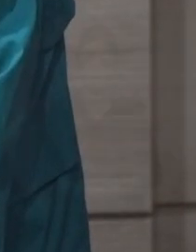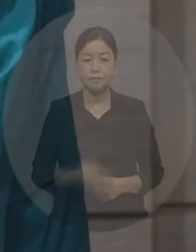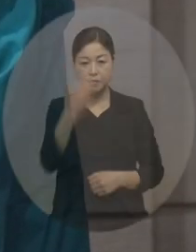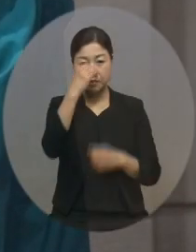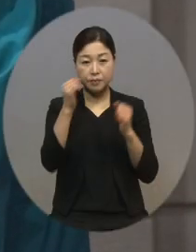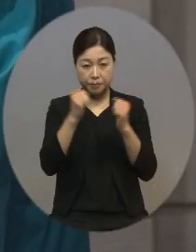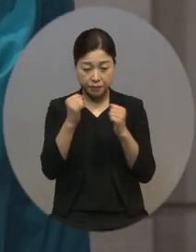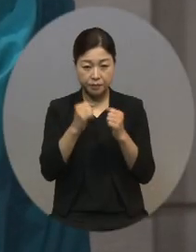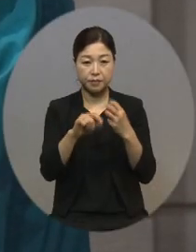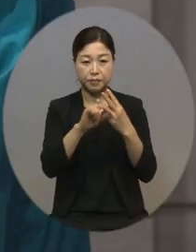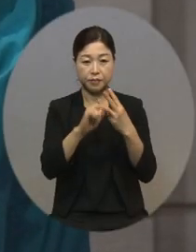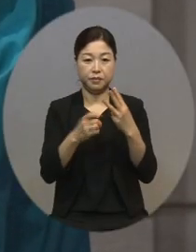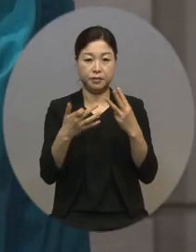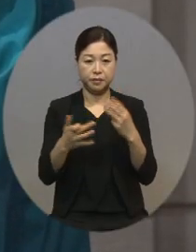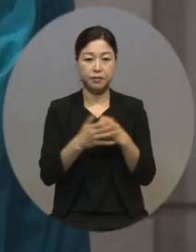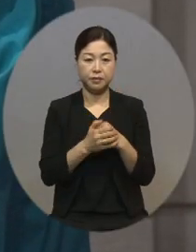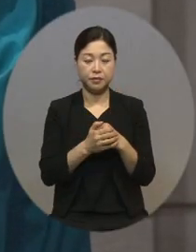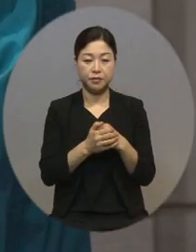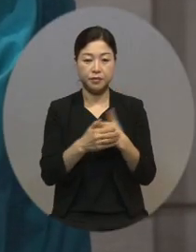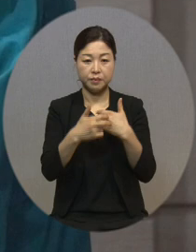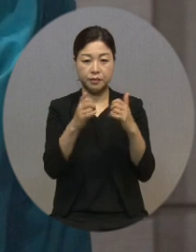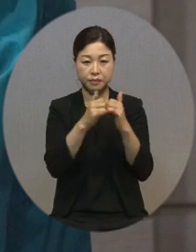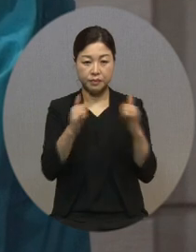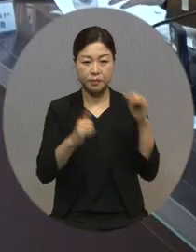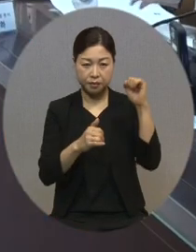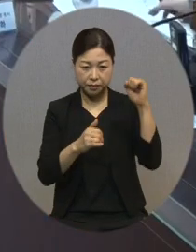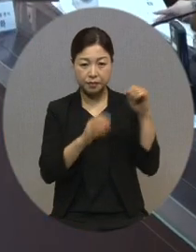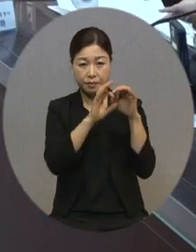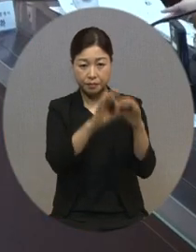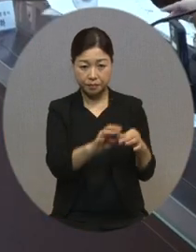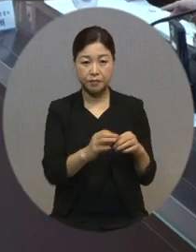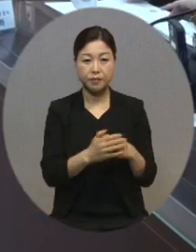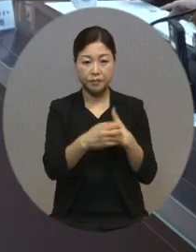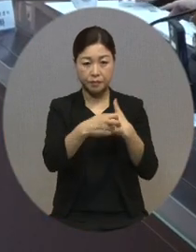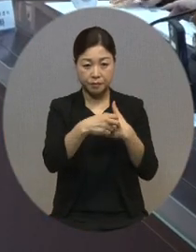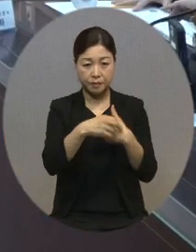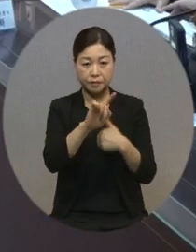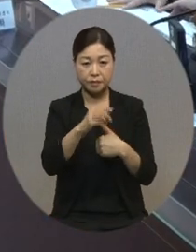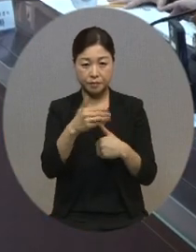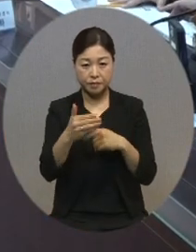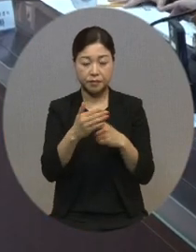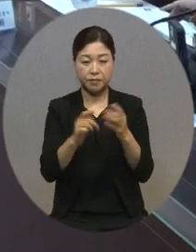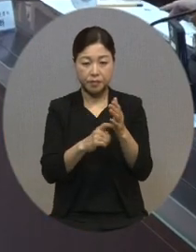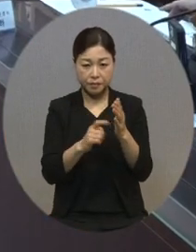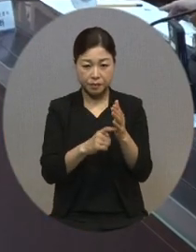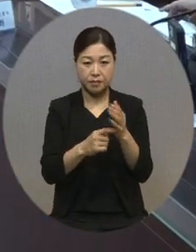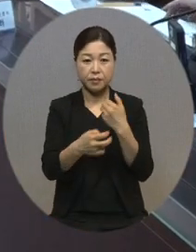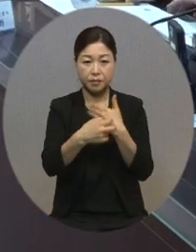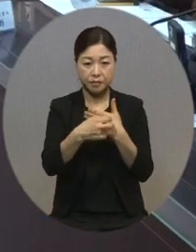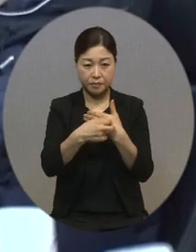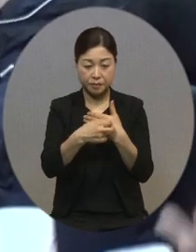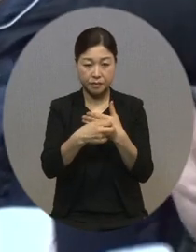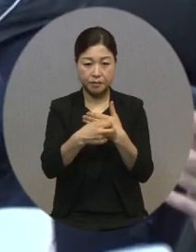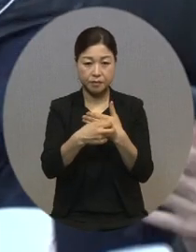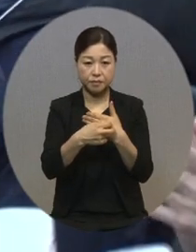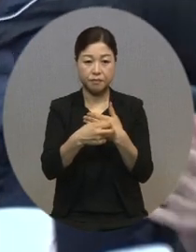충청북도는 지난 19일 2.4 집단 행동이 장기화됨에 따라 병원, 소방 등과의 응급의료 협력 강화를